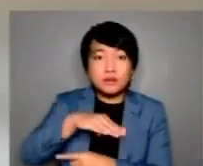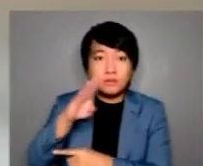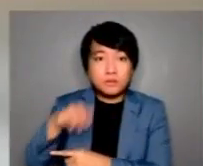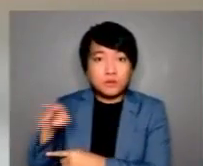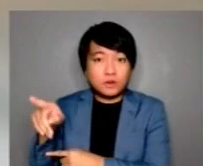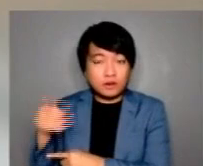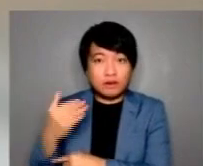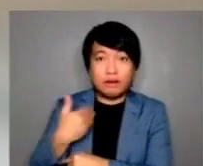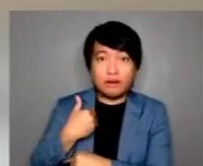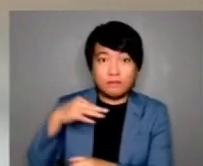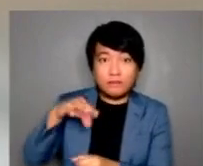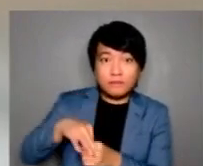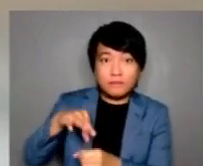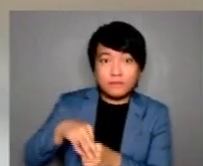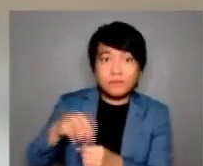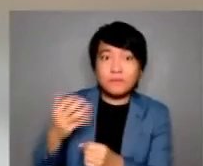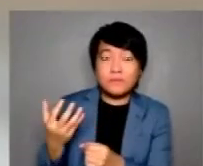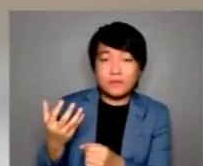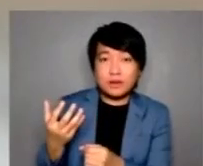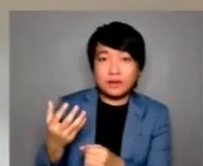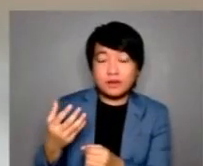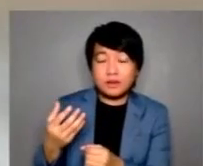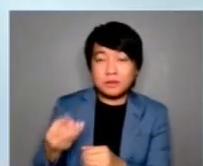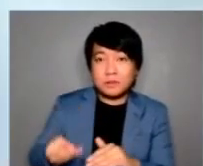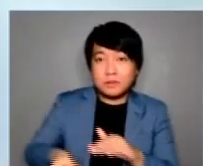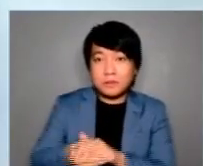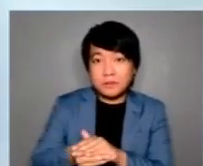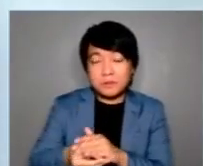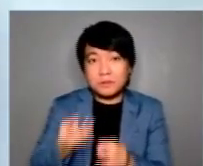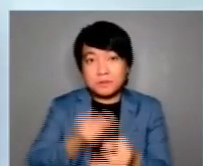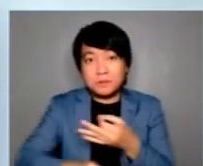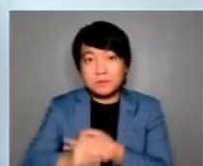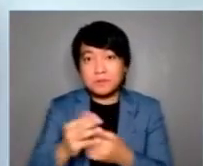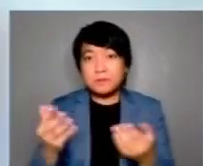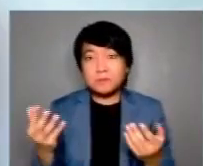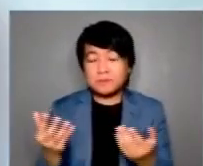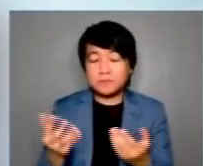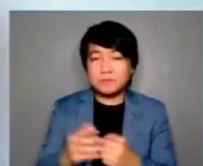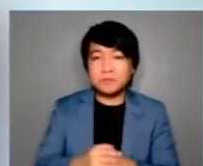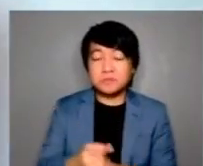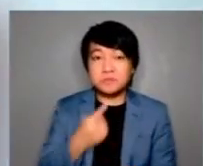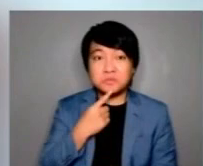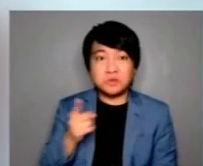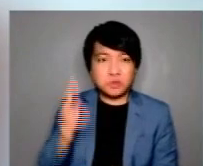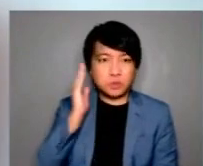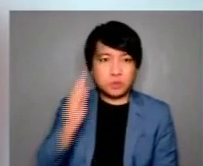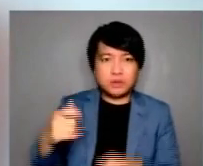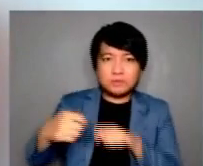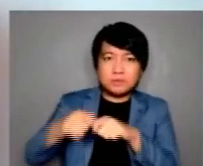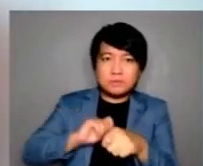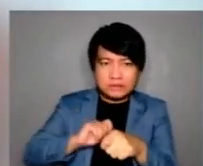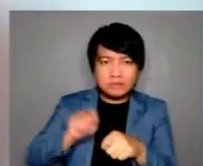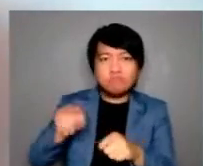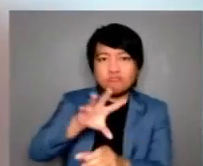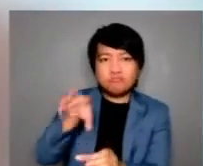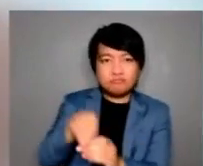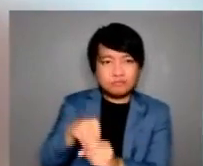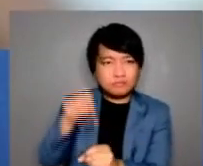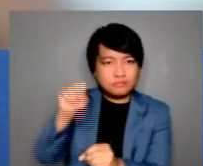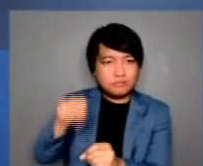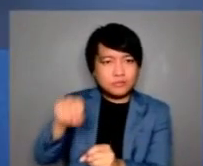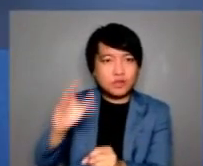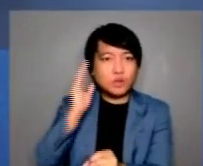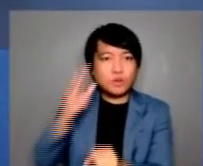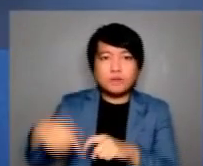silang tumakbo a naku pagka po may formal na kaso na n sa amin at yan po'y isang disqualification case Kasama po iyan sa amin pong isususpend ang